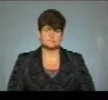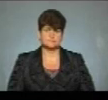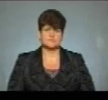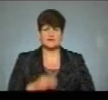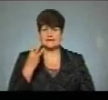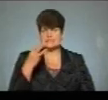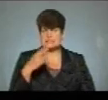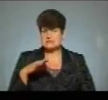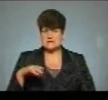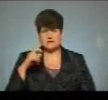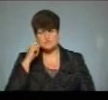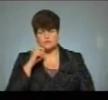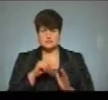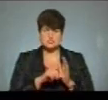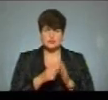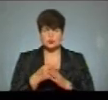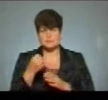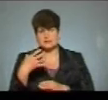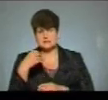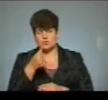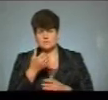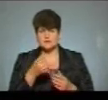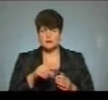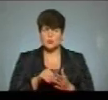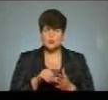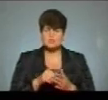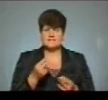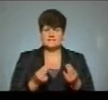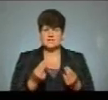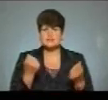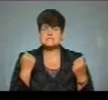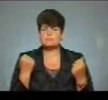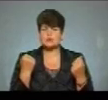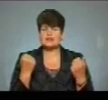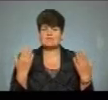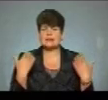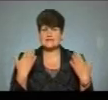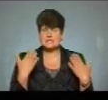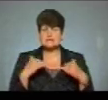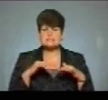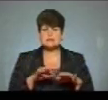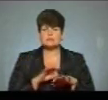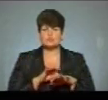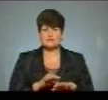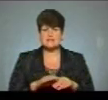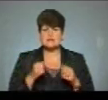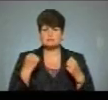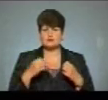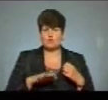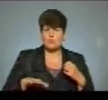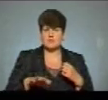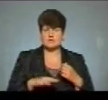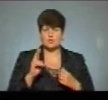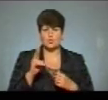Це дітей віком від 6 до 15 років взяли участь в іграх «Спортивні канікули». Захід провели на спортивному майданчику, що по